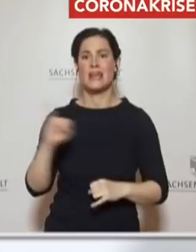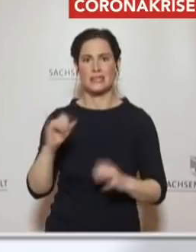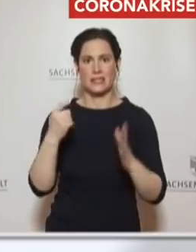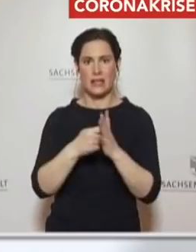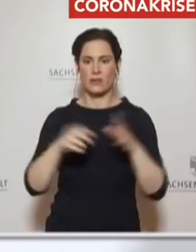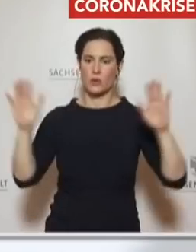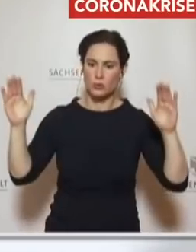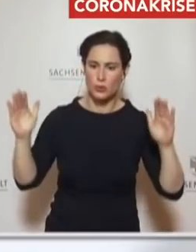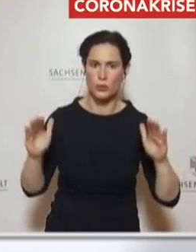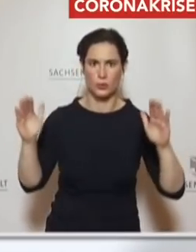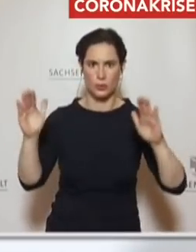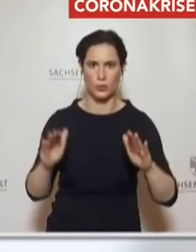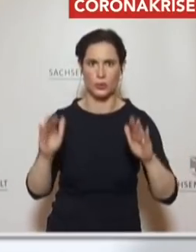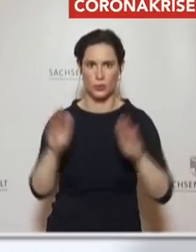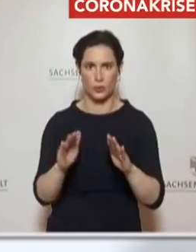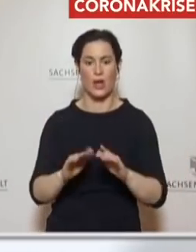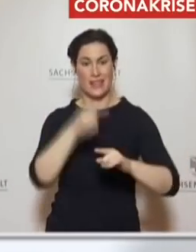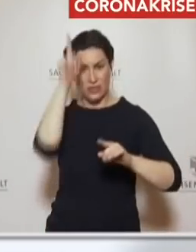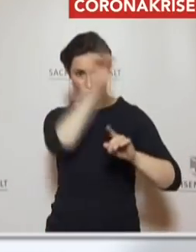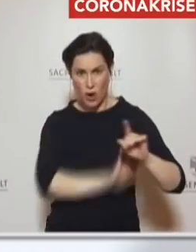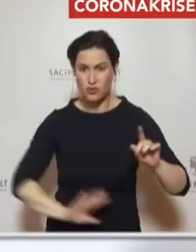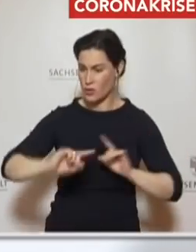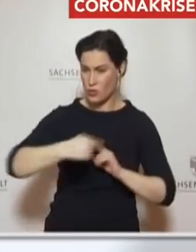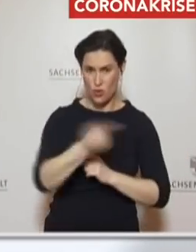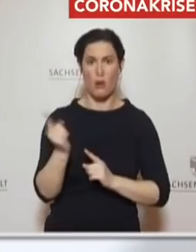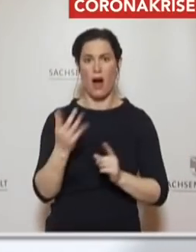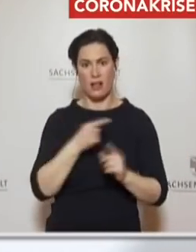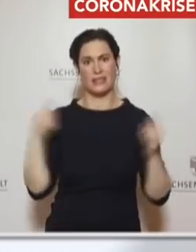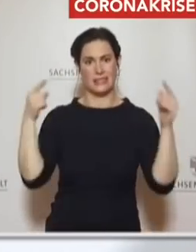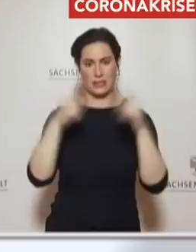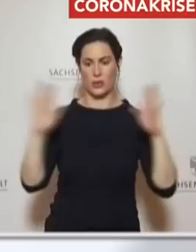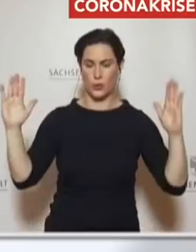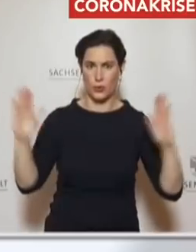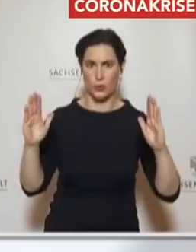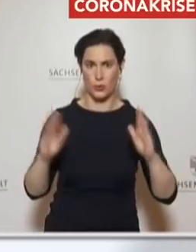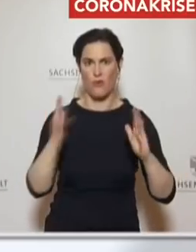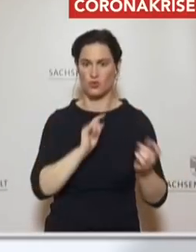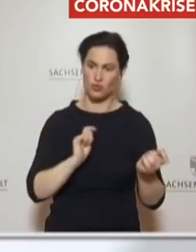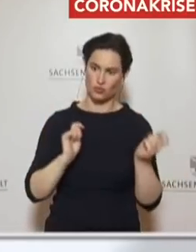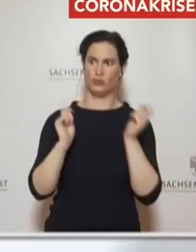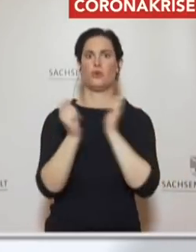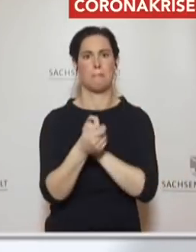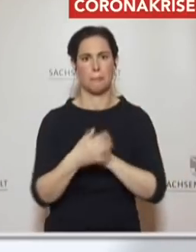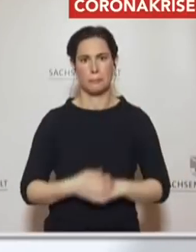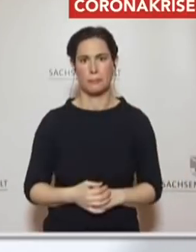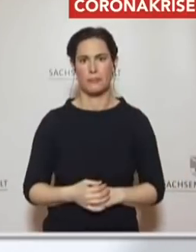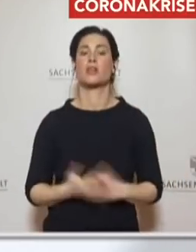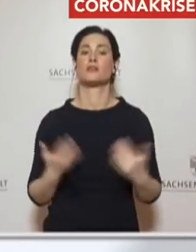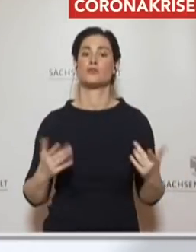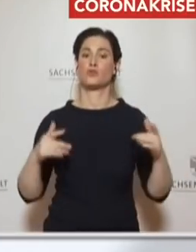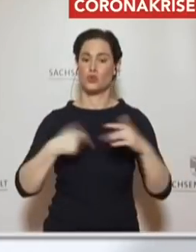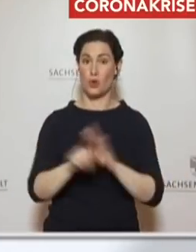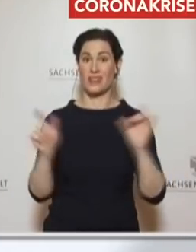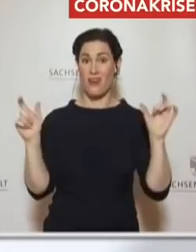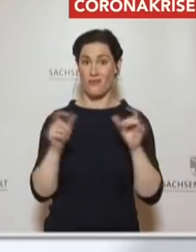zu beruhigen und möglichst auch mit einem Gegentrend zu versehen. Und das ist, wie gesagt, über die Feiertage